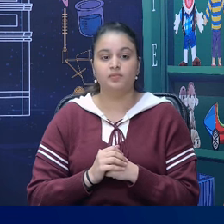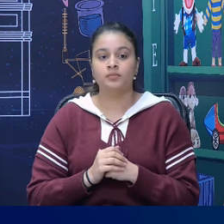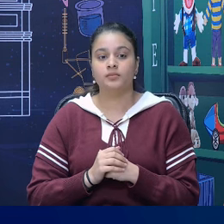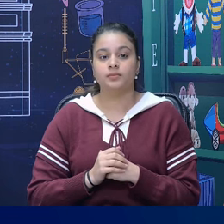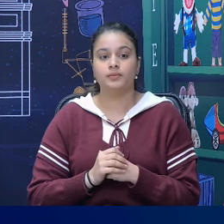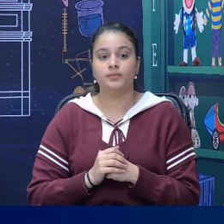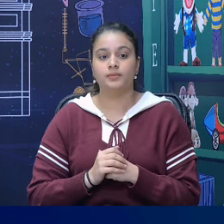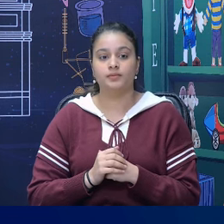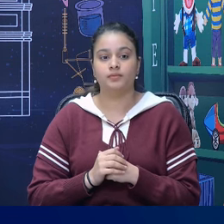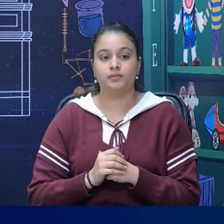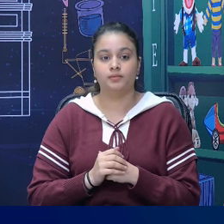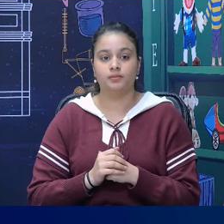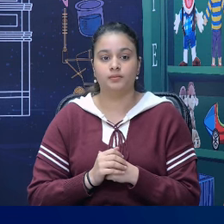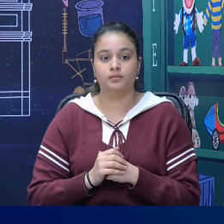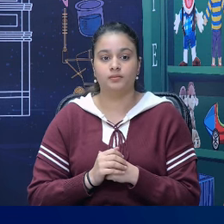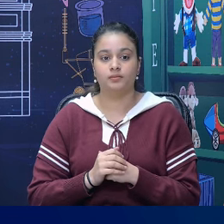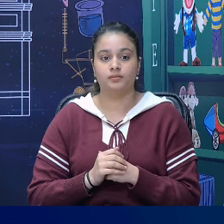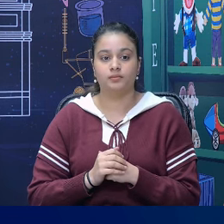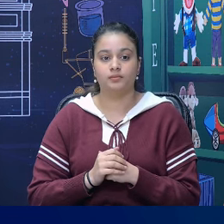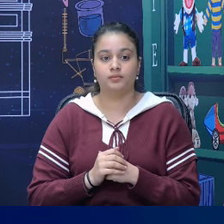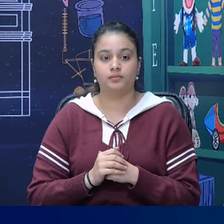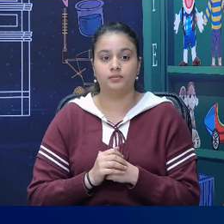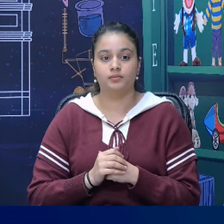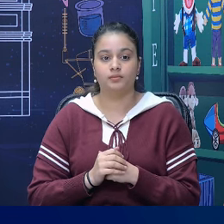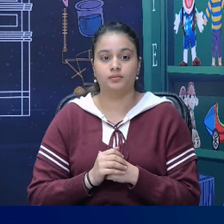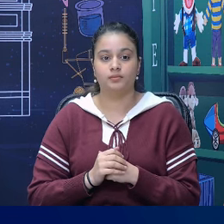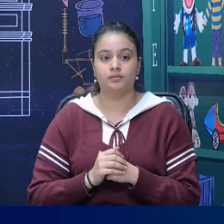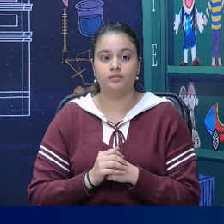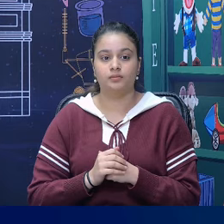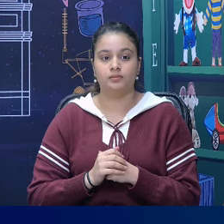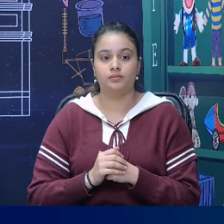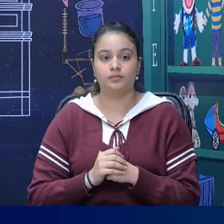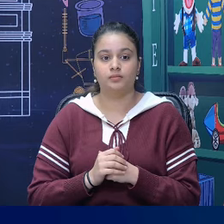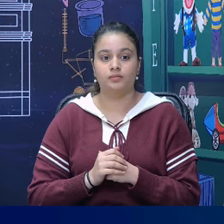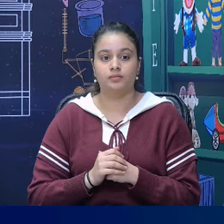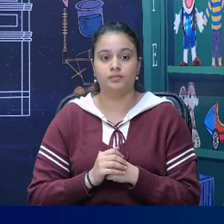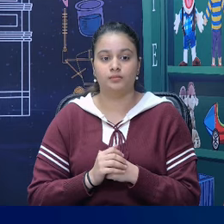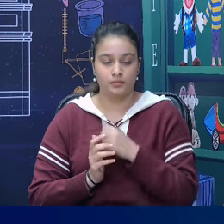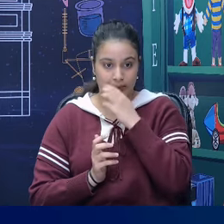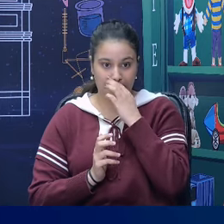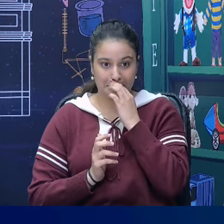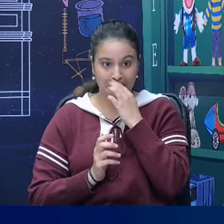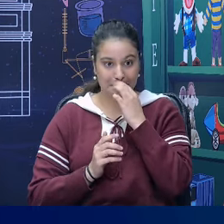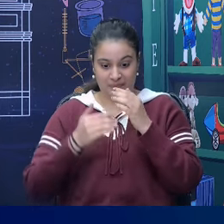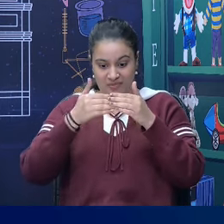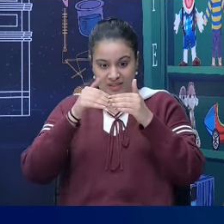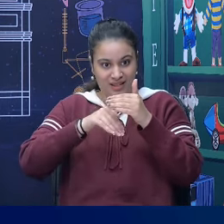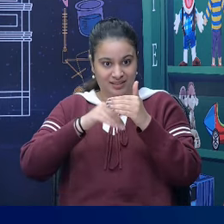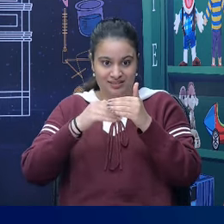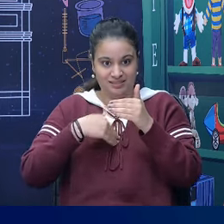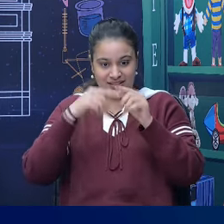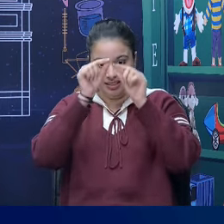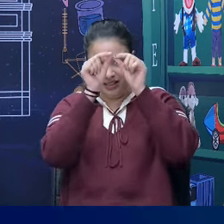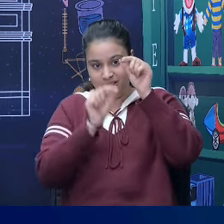देखिए मैं यहां पे अभी मैं आपको फील करके बताती हूं मैंने कितने-कितने ब्लॉक्स लगाए अंदर की जो साइड आएंगी